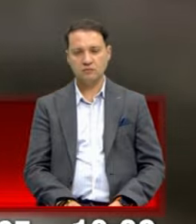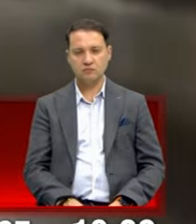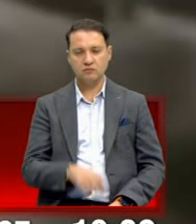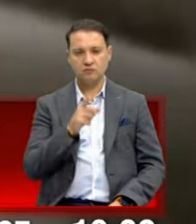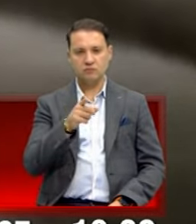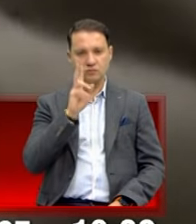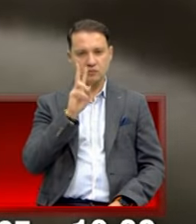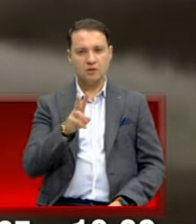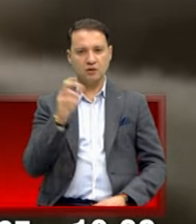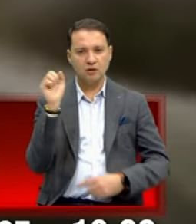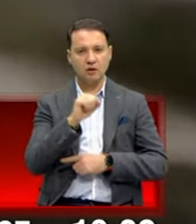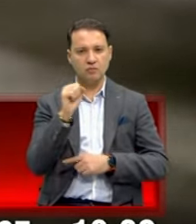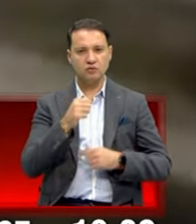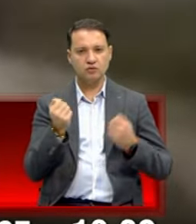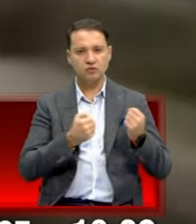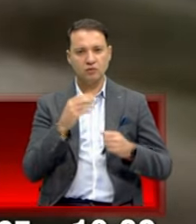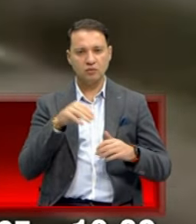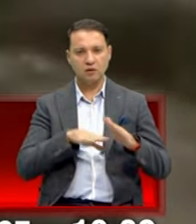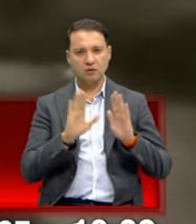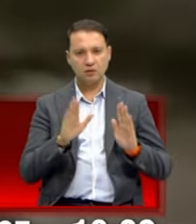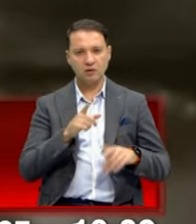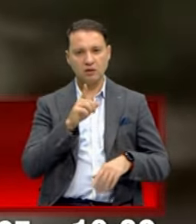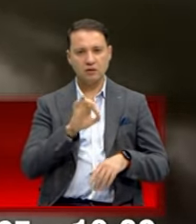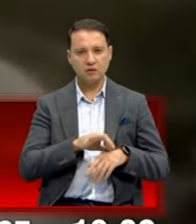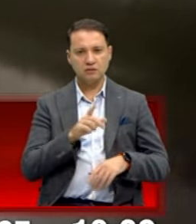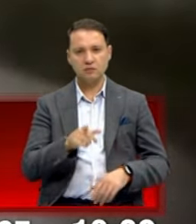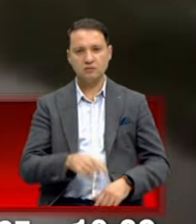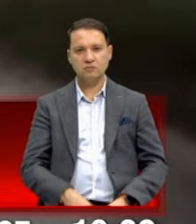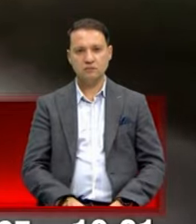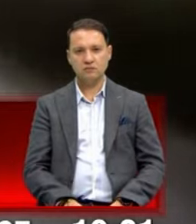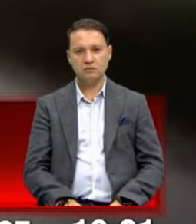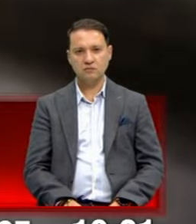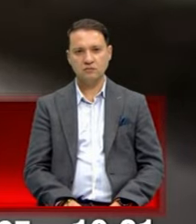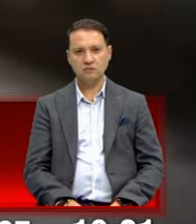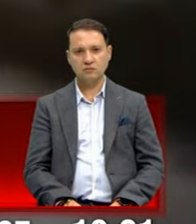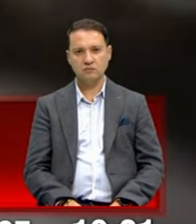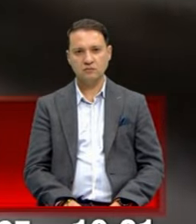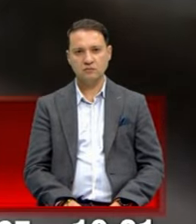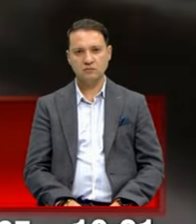Bu görüntü ise kamyon şoförünün toprak altında kaldığı ana ait.